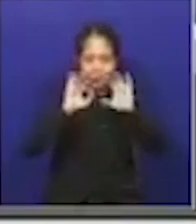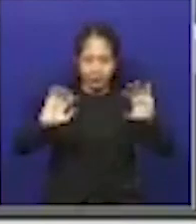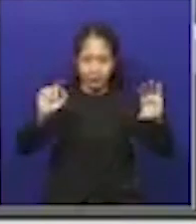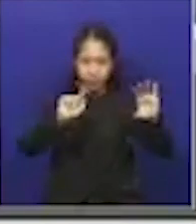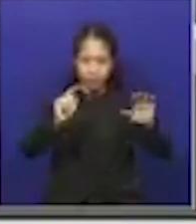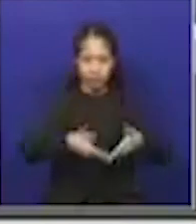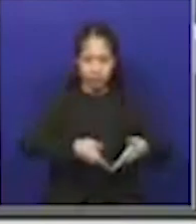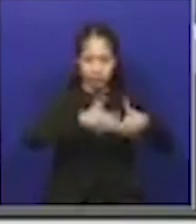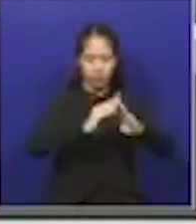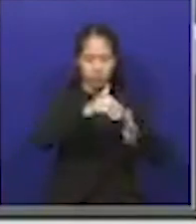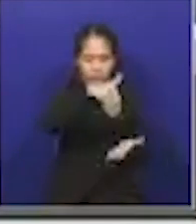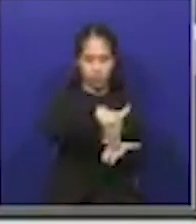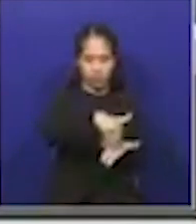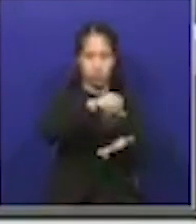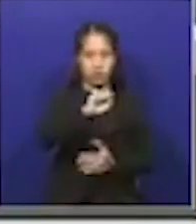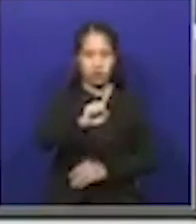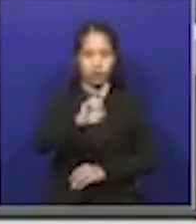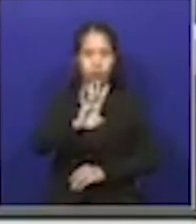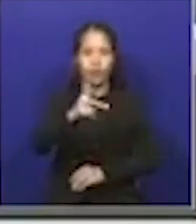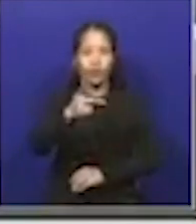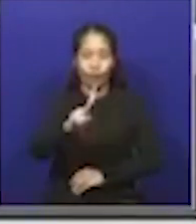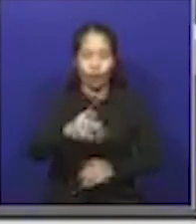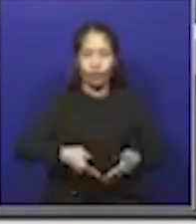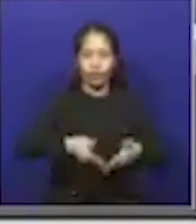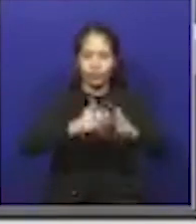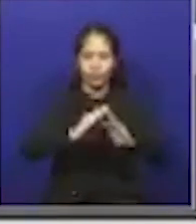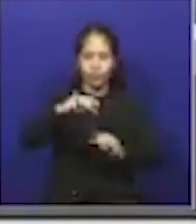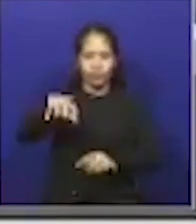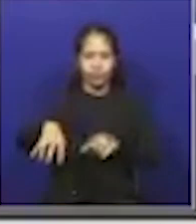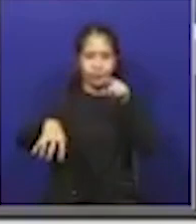ตั้งศูนย์สบคขึ้นมา